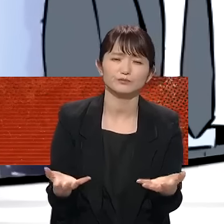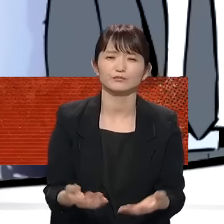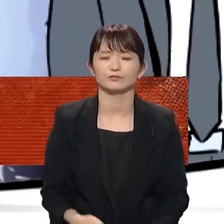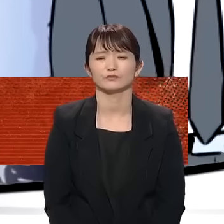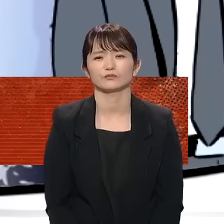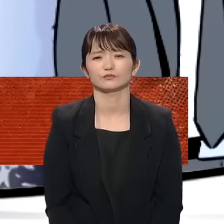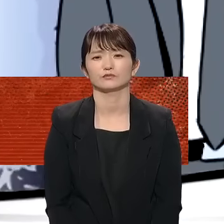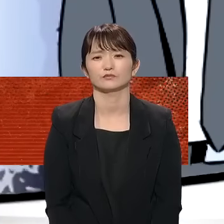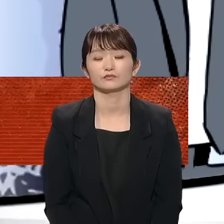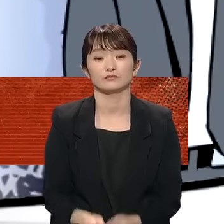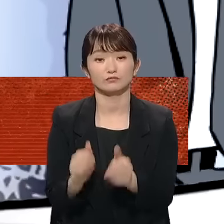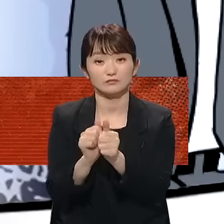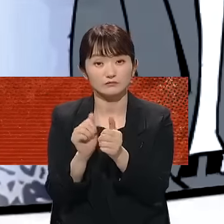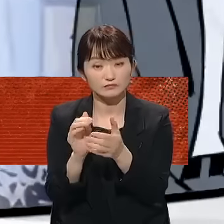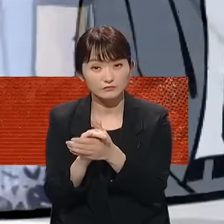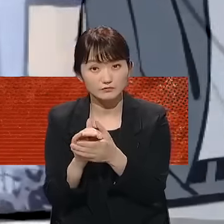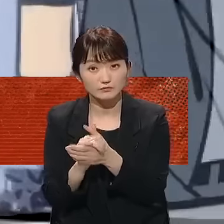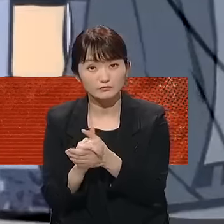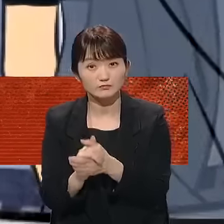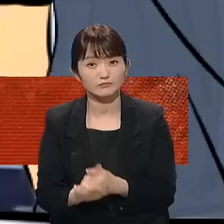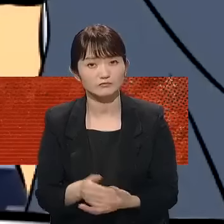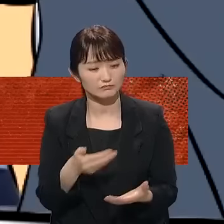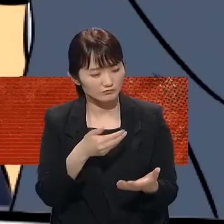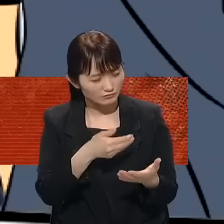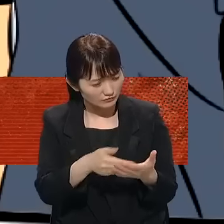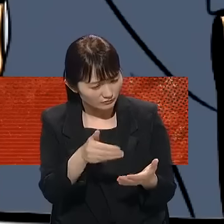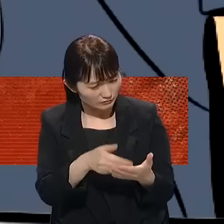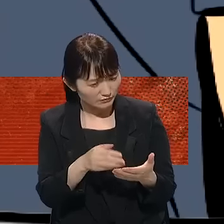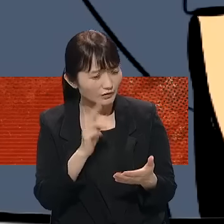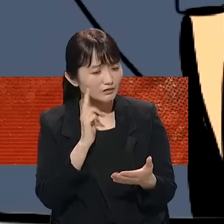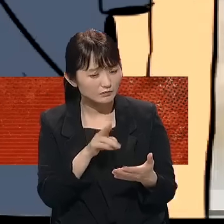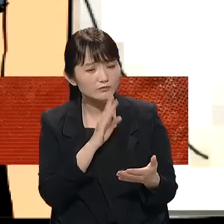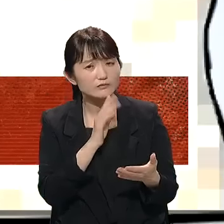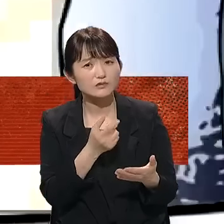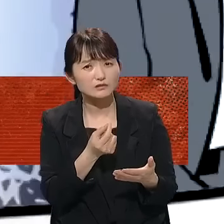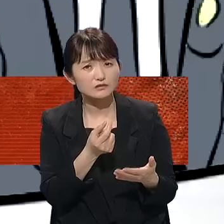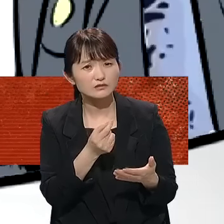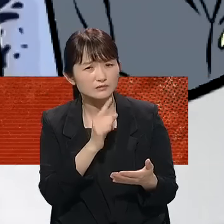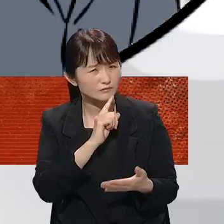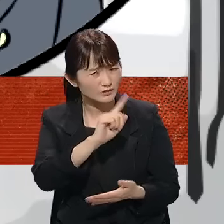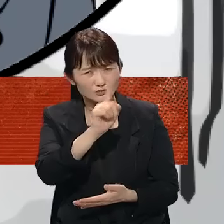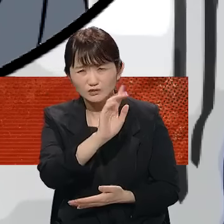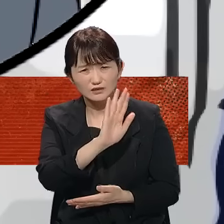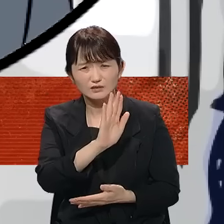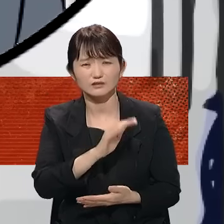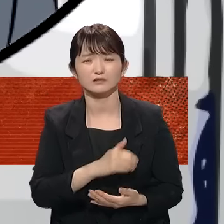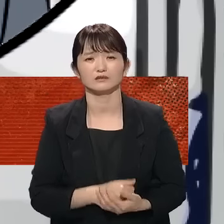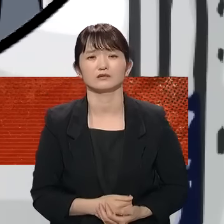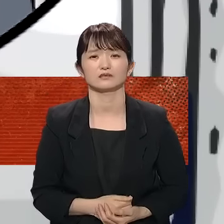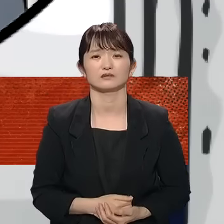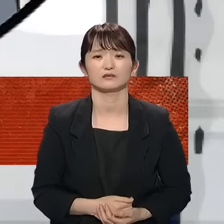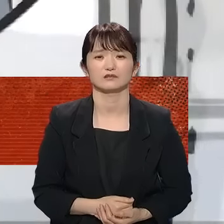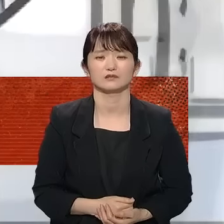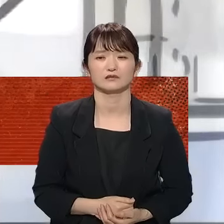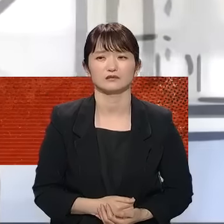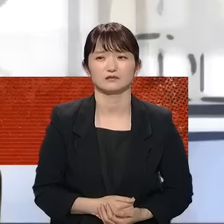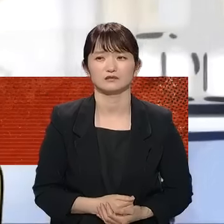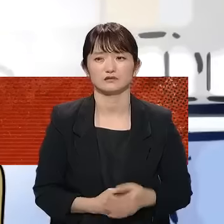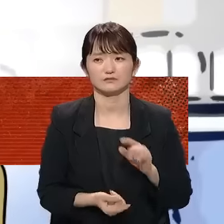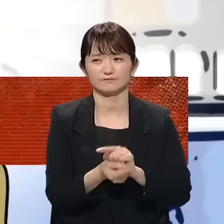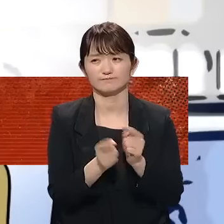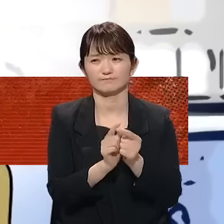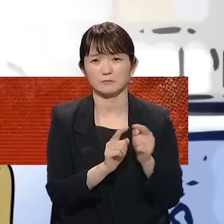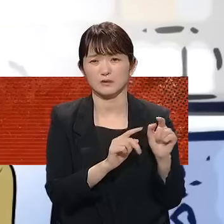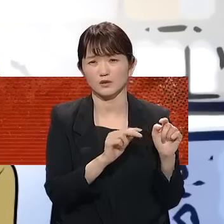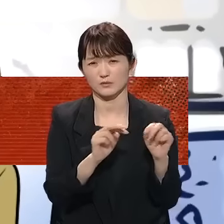했다고 합니다. 문제는 남자친구도 그림이 좀 과한 거 맞지만 신고까지 할 사안은 아닌 것 같다고 말해서 가벼운 설전을 했다고